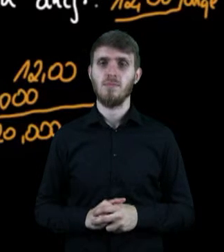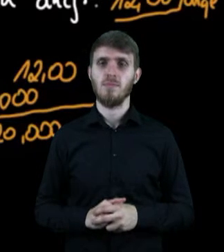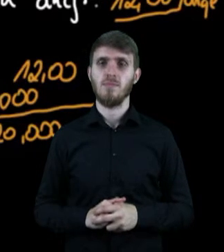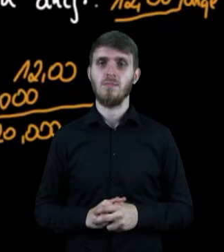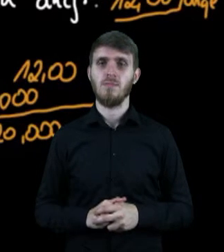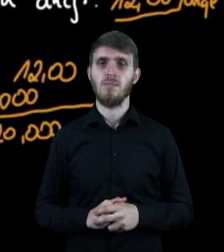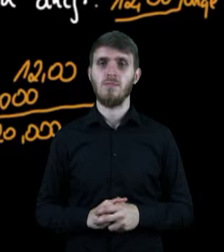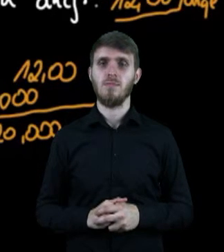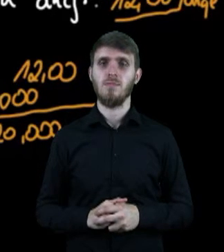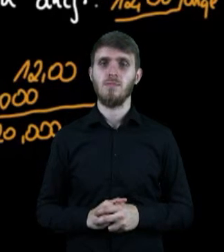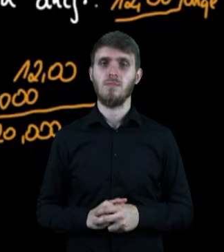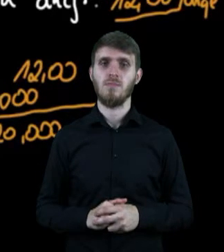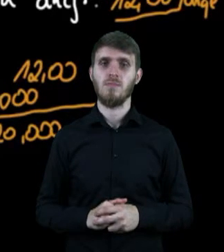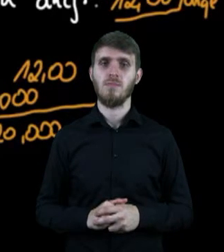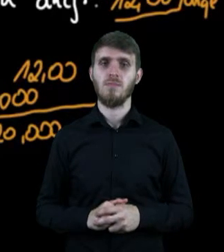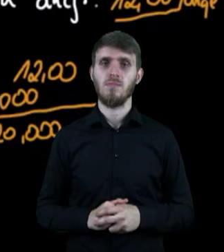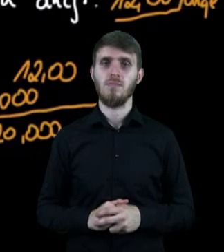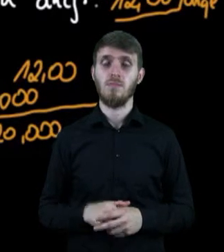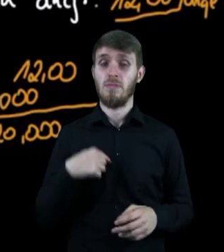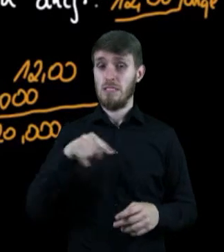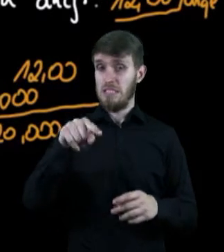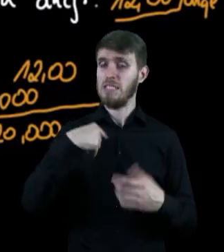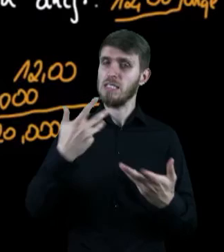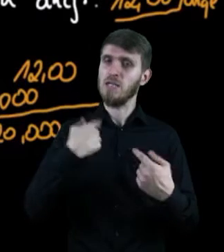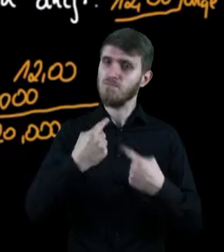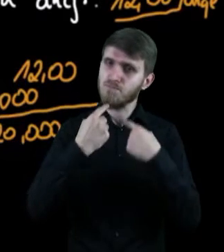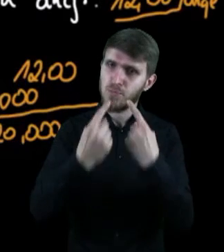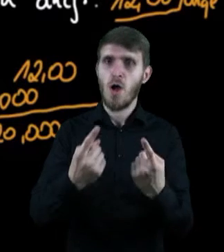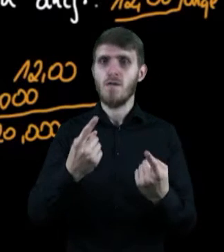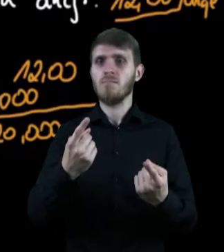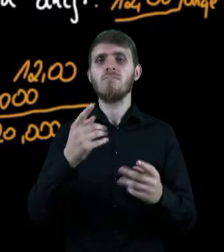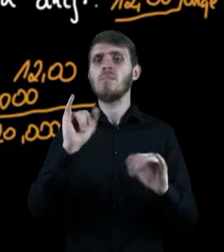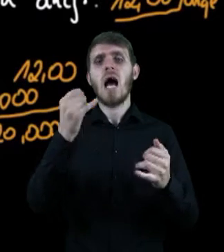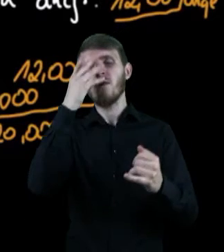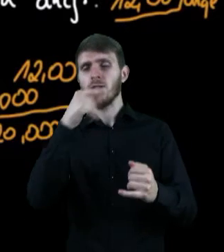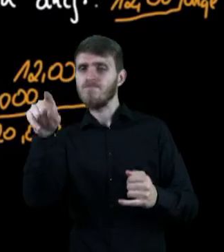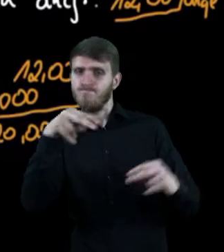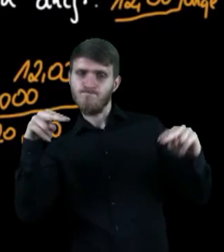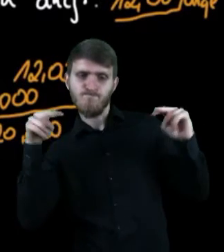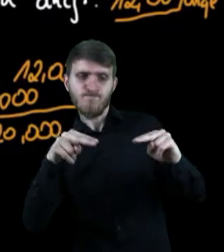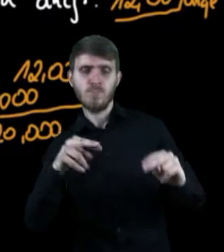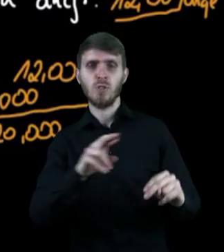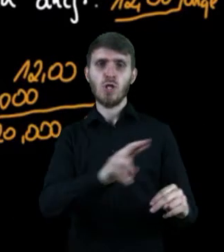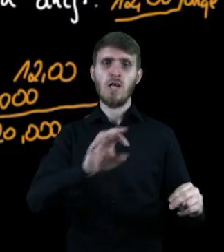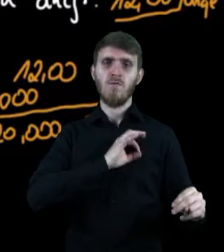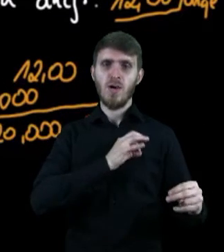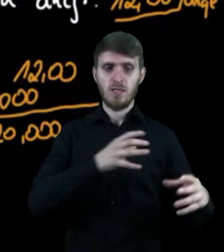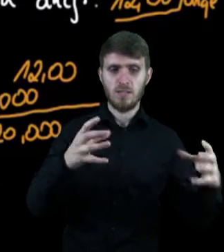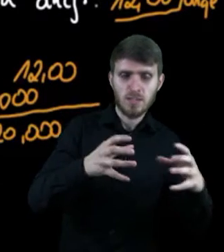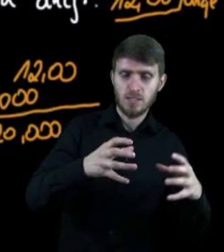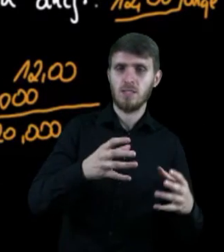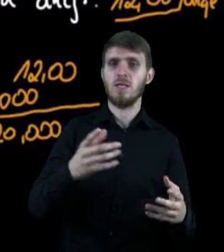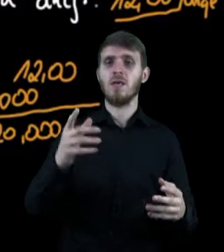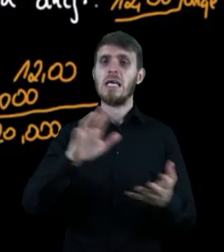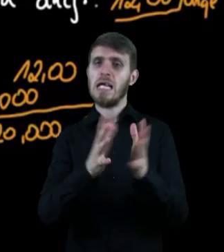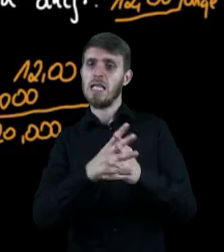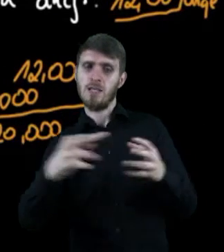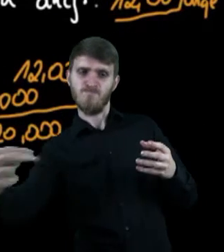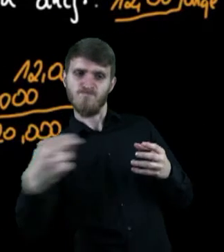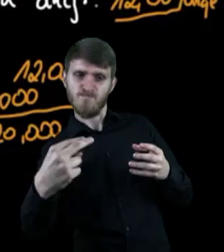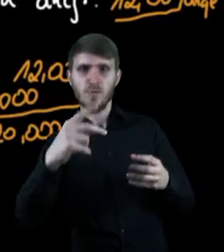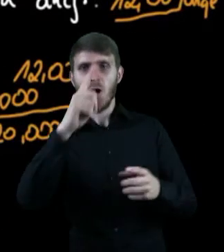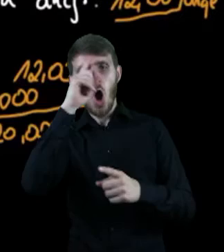Mimo, że wartość księgowa wynosi 135 tysięcy złotych. W tym filmie chciałbym przedyskutować, jak powinniśmy patrzeć na